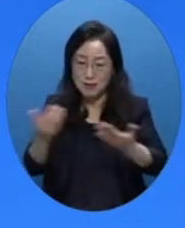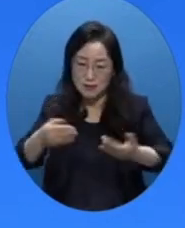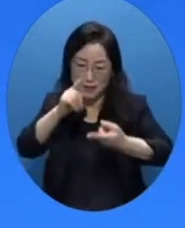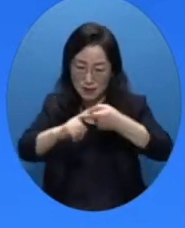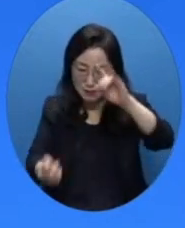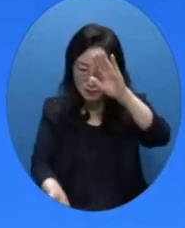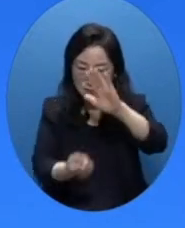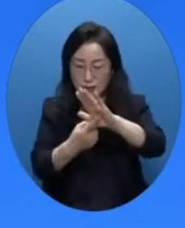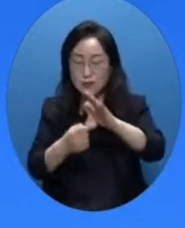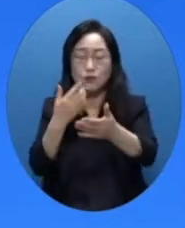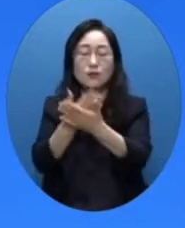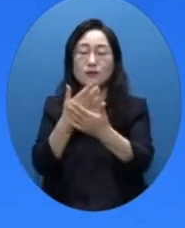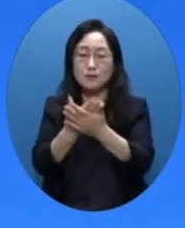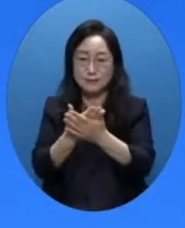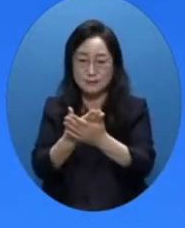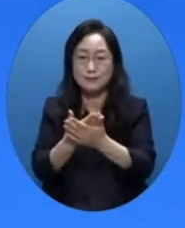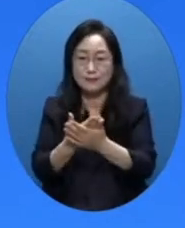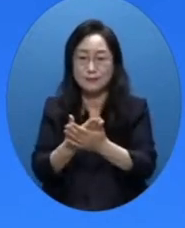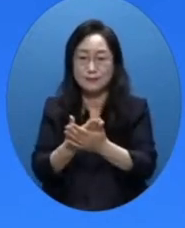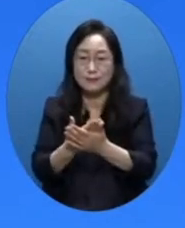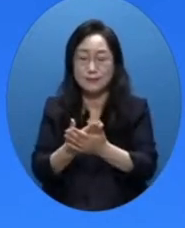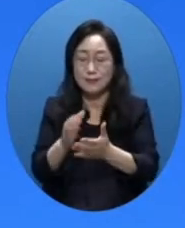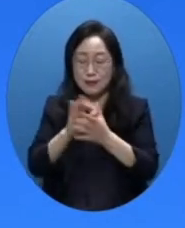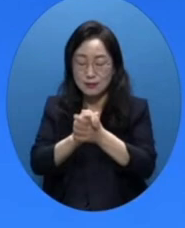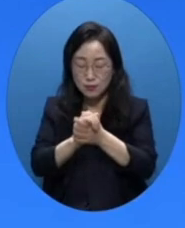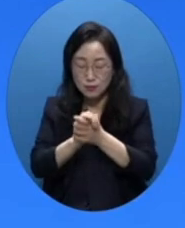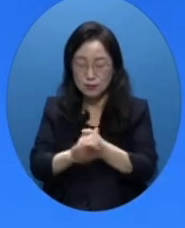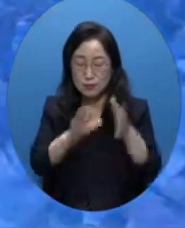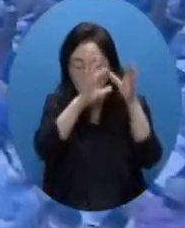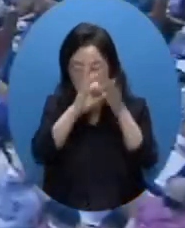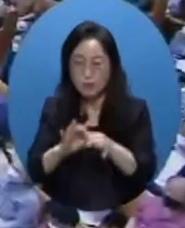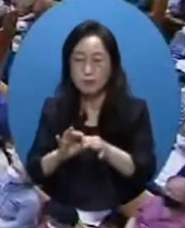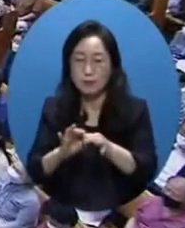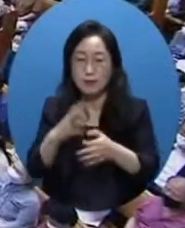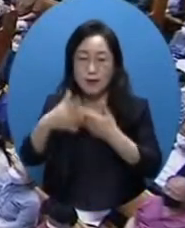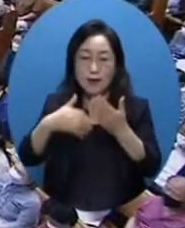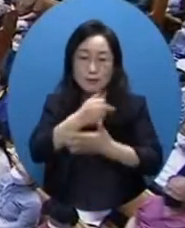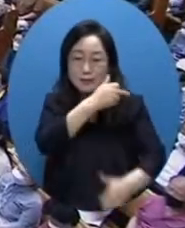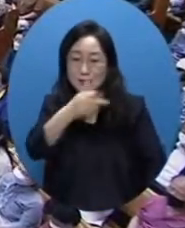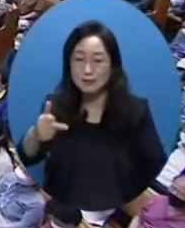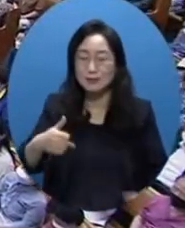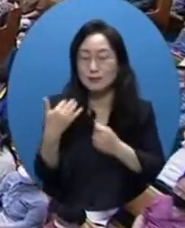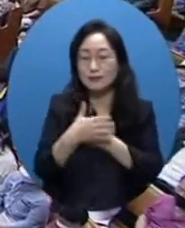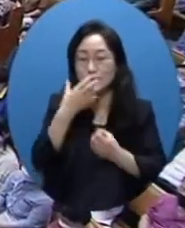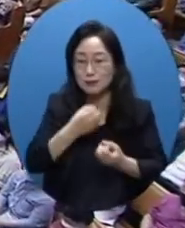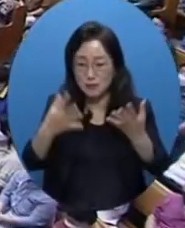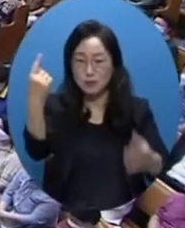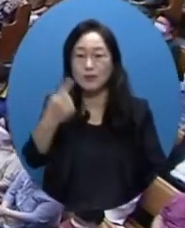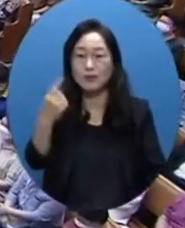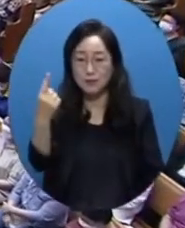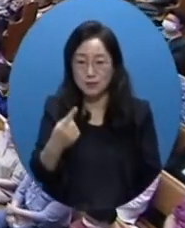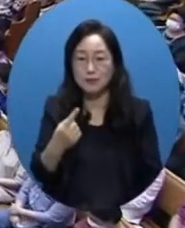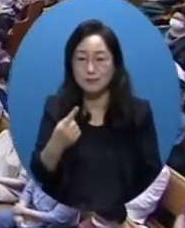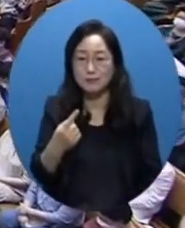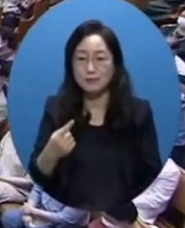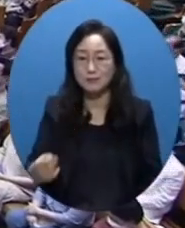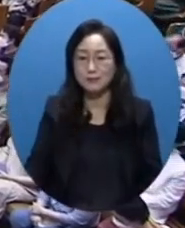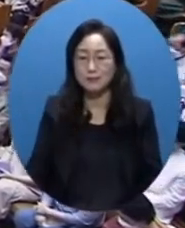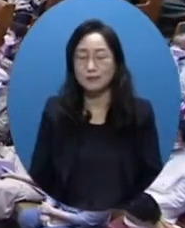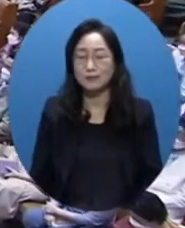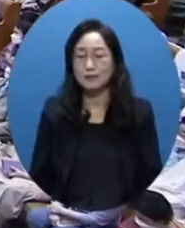임하게 하여 주시옵소서. 기도하고 또 기도하고 또 기도하면 하나님의 큰 은혜와 축복이 임할 것입니다.